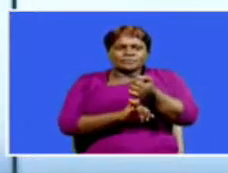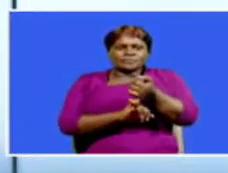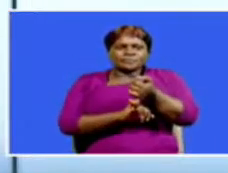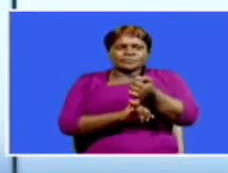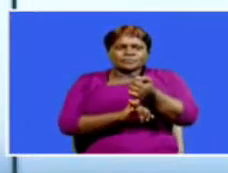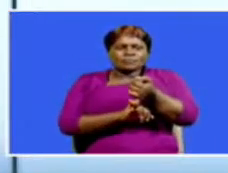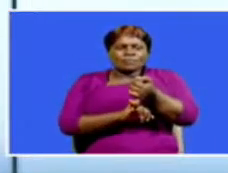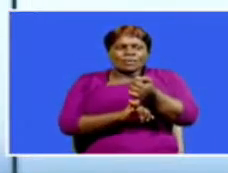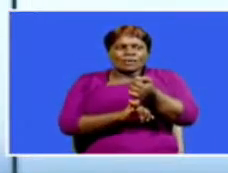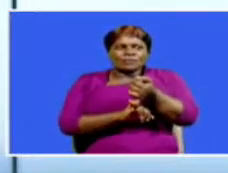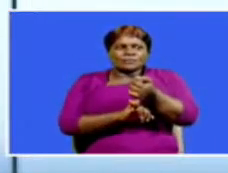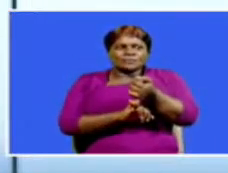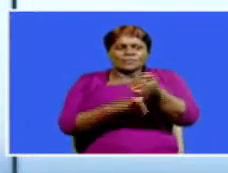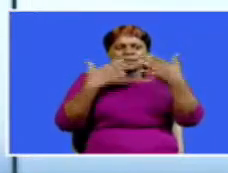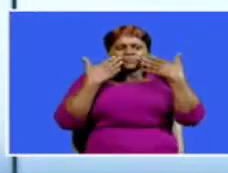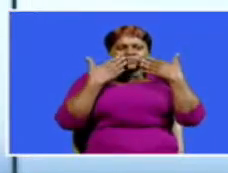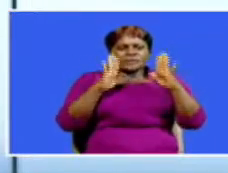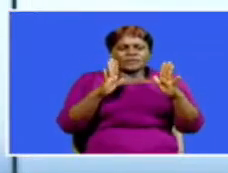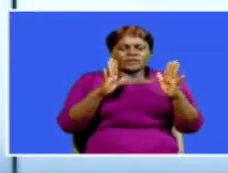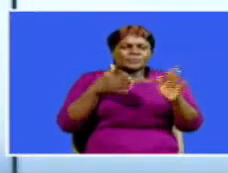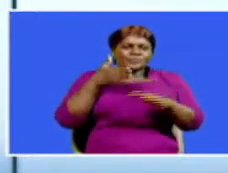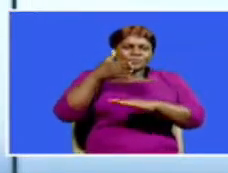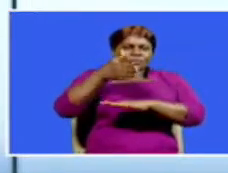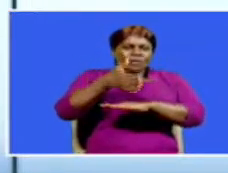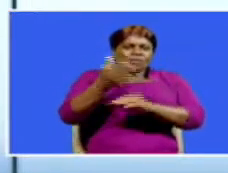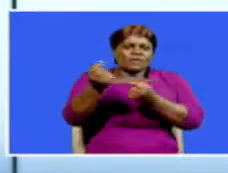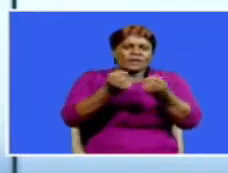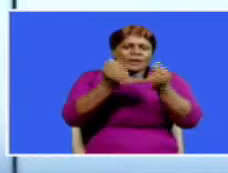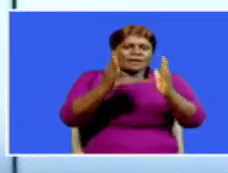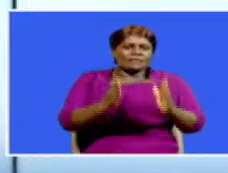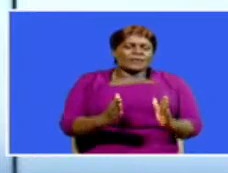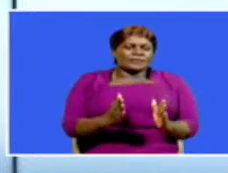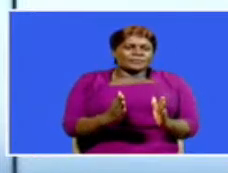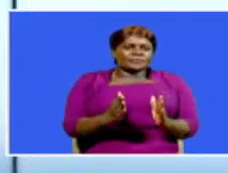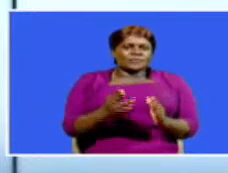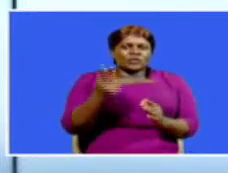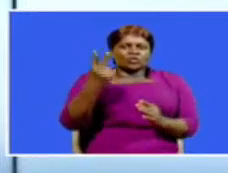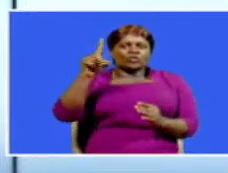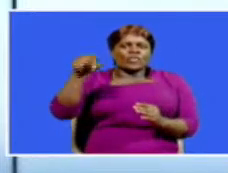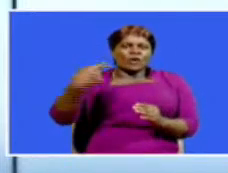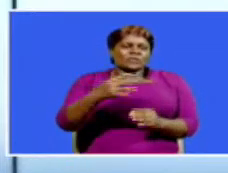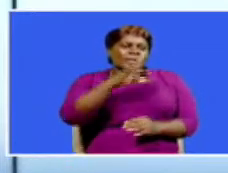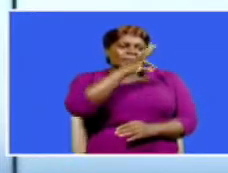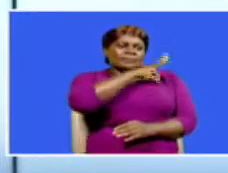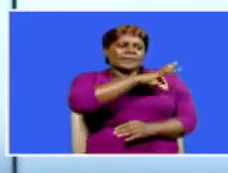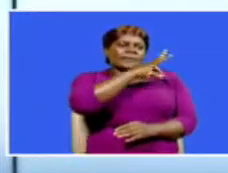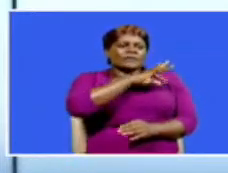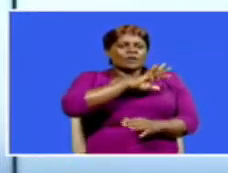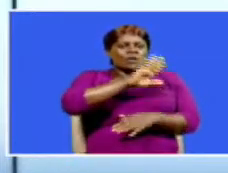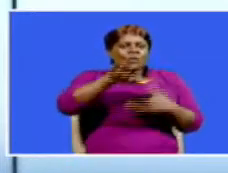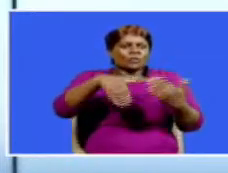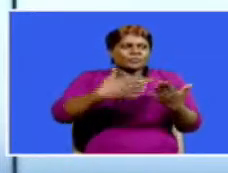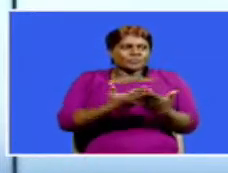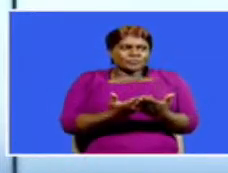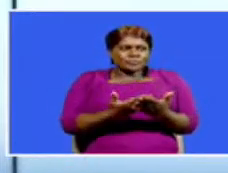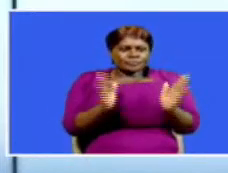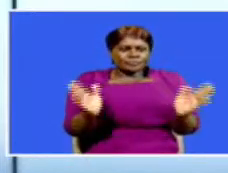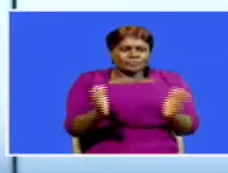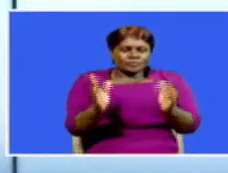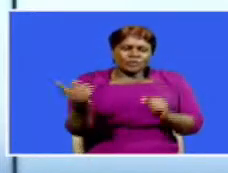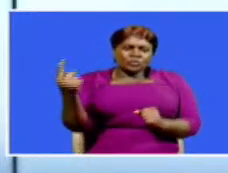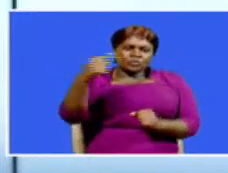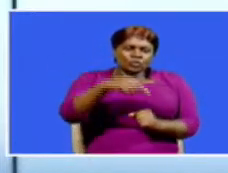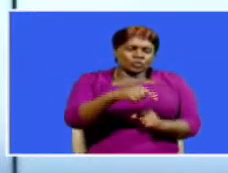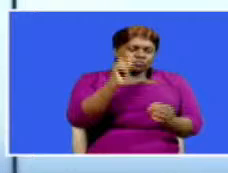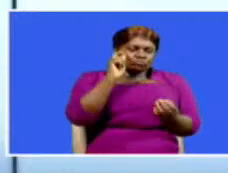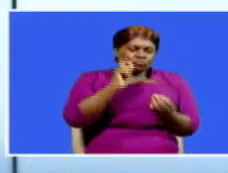Dorcas Gachagua, imekamilika huku zaidi ya madereva na makondakta 2000 wakinufaika. Wote wamehimizwa kujitokeza